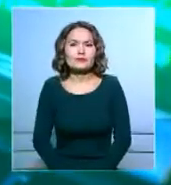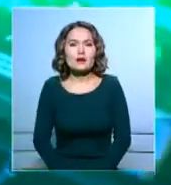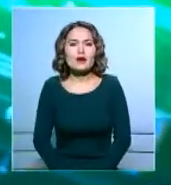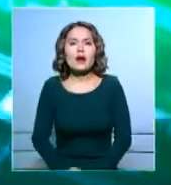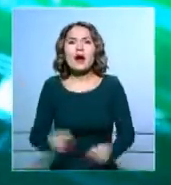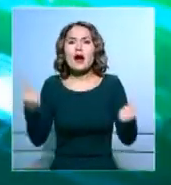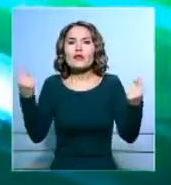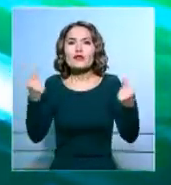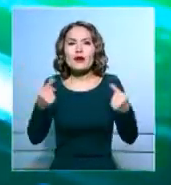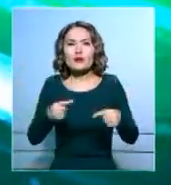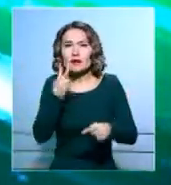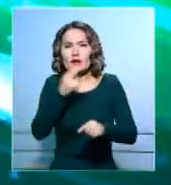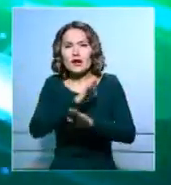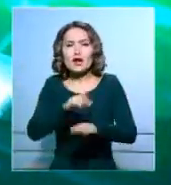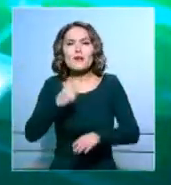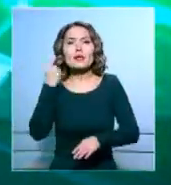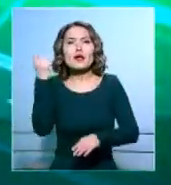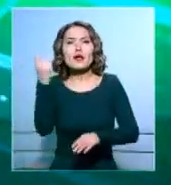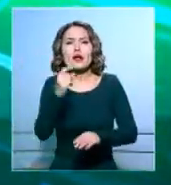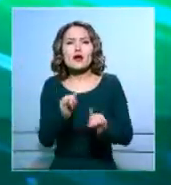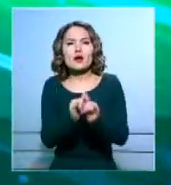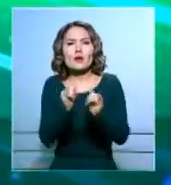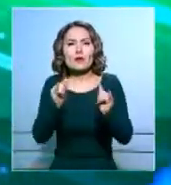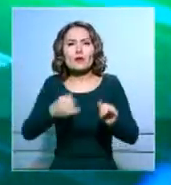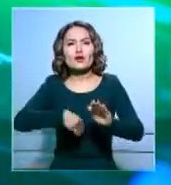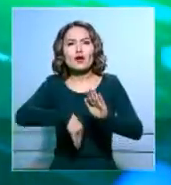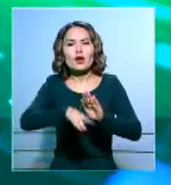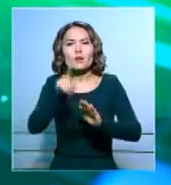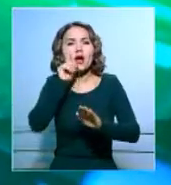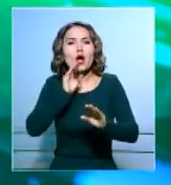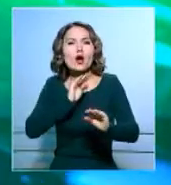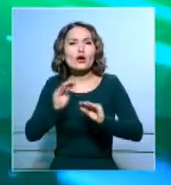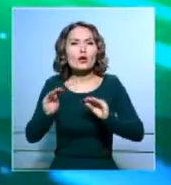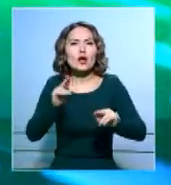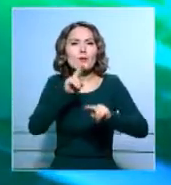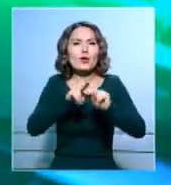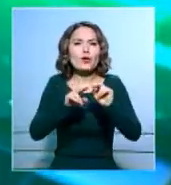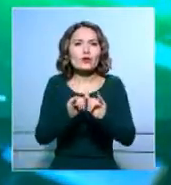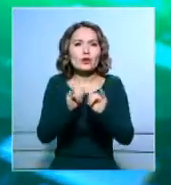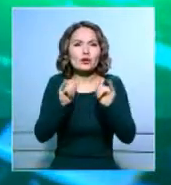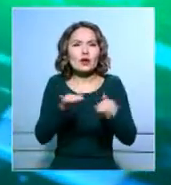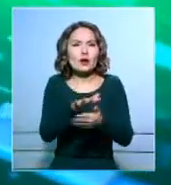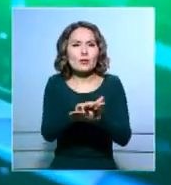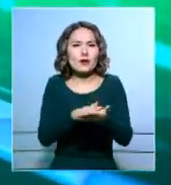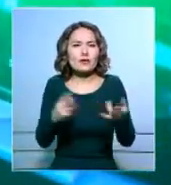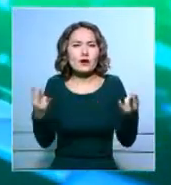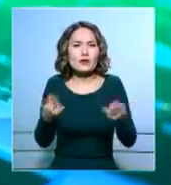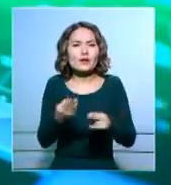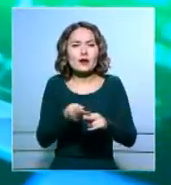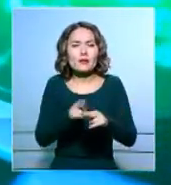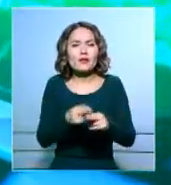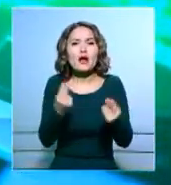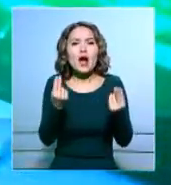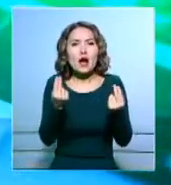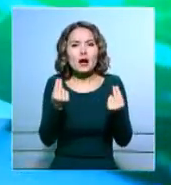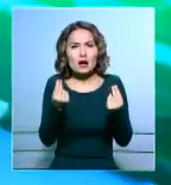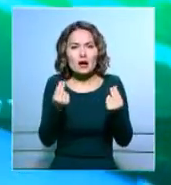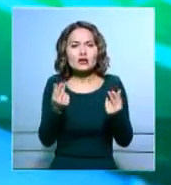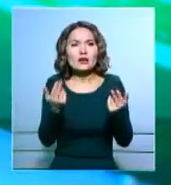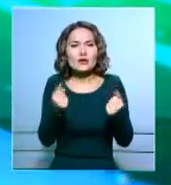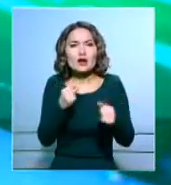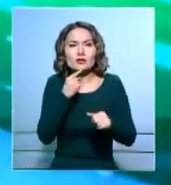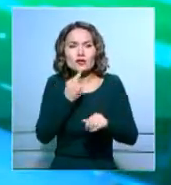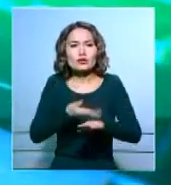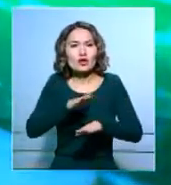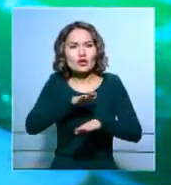Дағдарысқа қарамастан экономиканың жаңа салаларын дамытып, инфрақұрылым құрылысын әрі қарай жалғастыру қажет. Қаржылық қиындықтар туындаған қазіргі уақытта